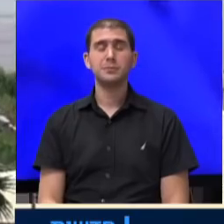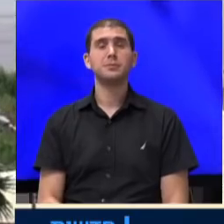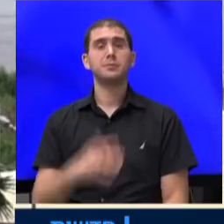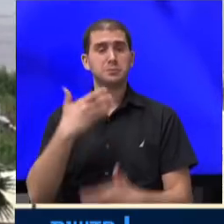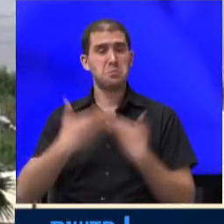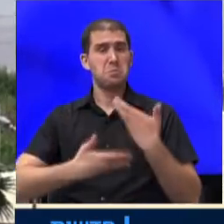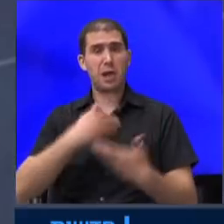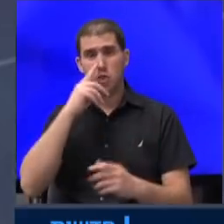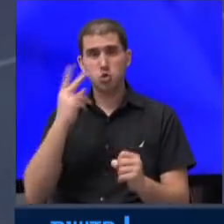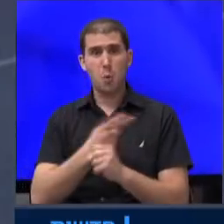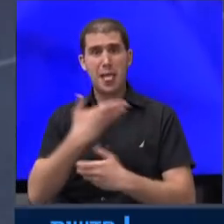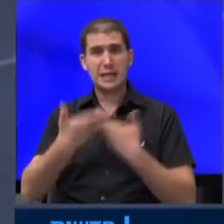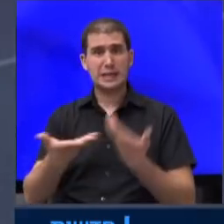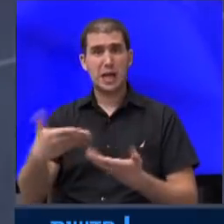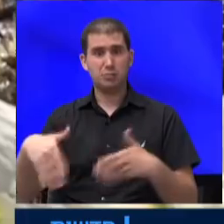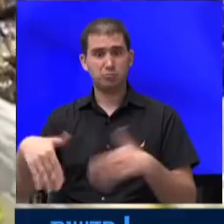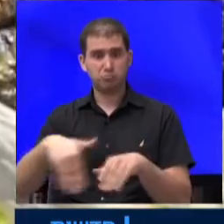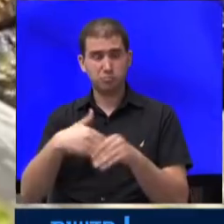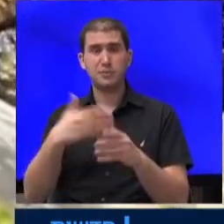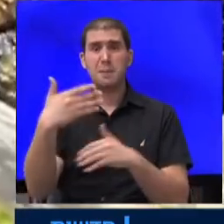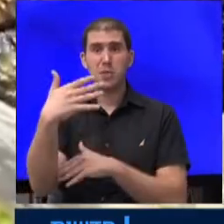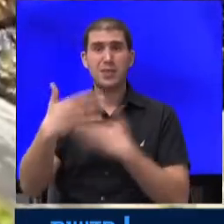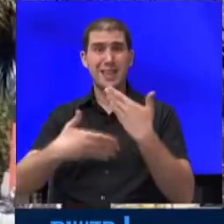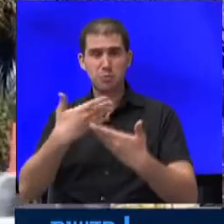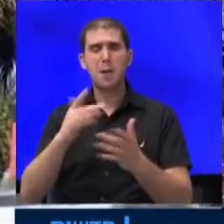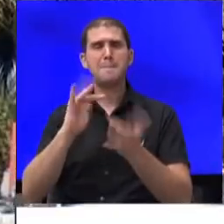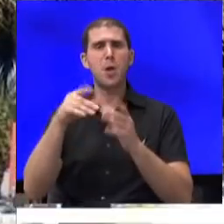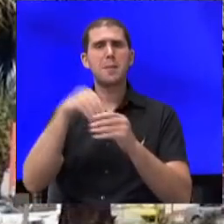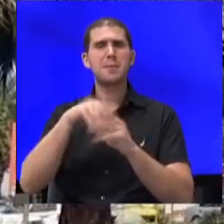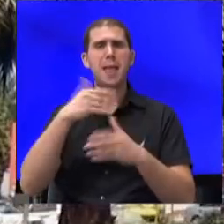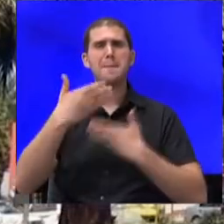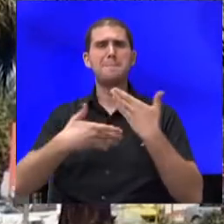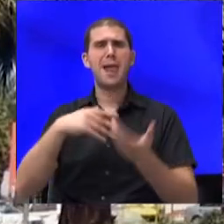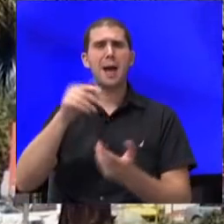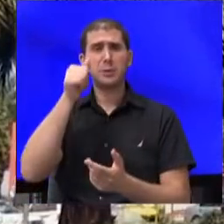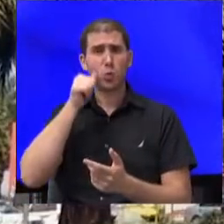המדינות התקדמו, המחלוקת הפנימית על המהלך בסודאן עשויה להתגבר.